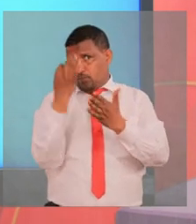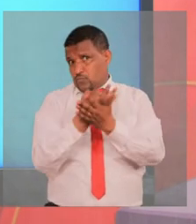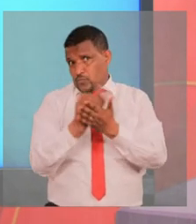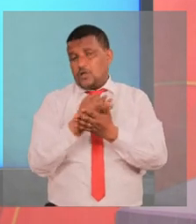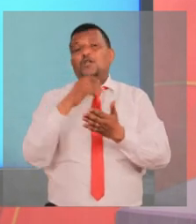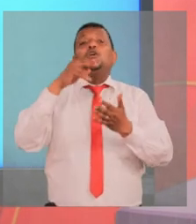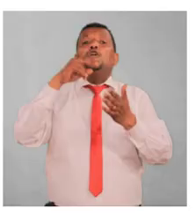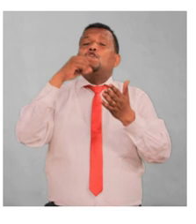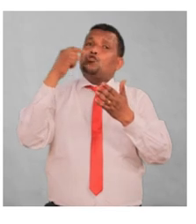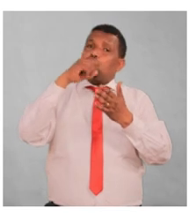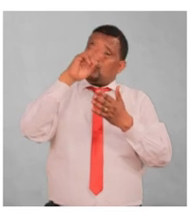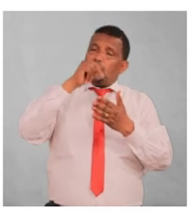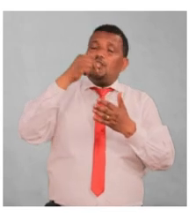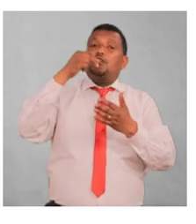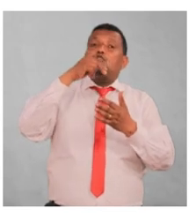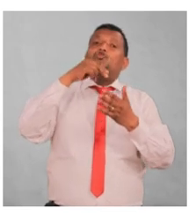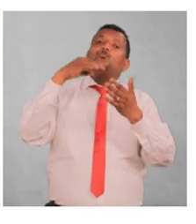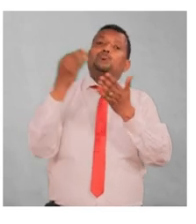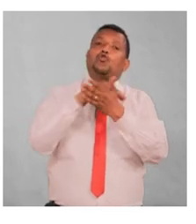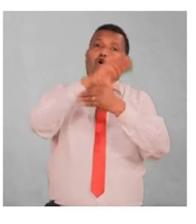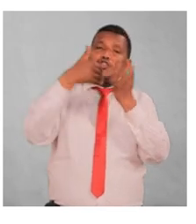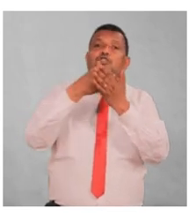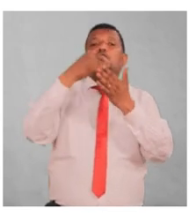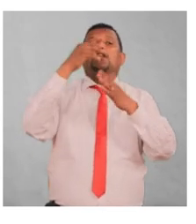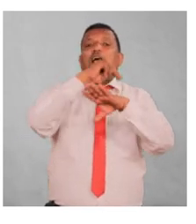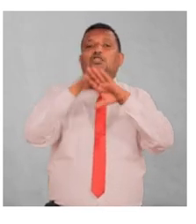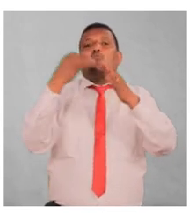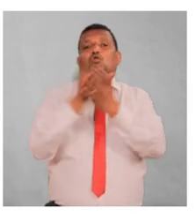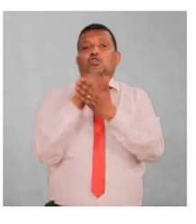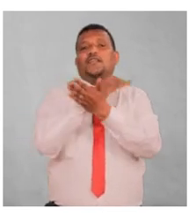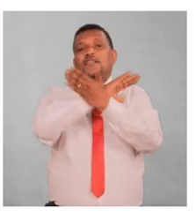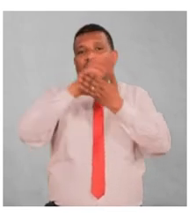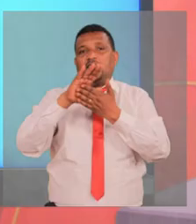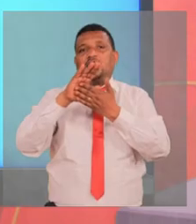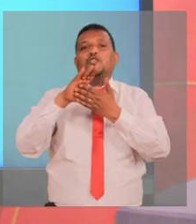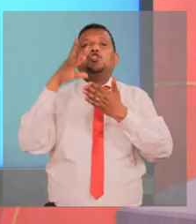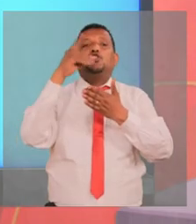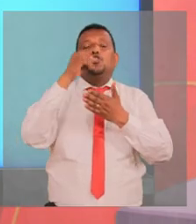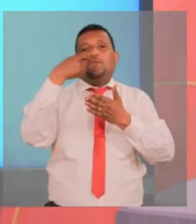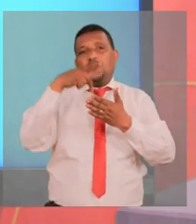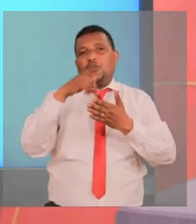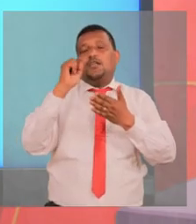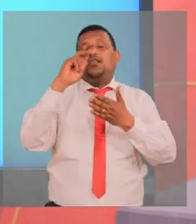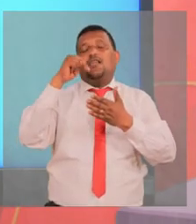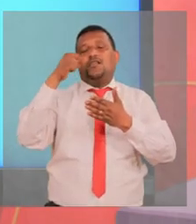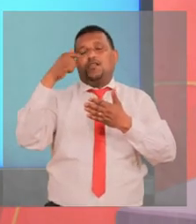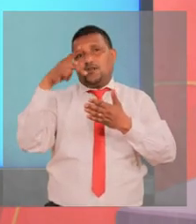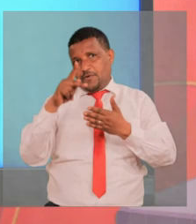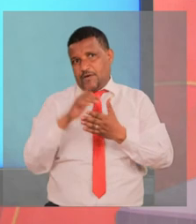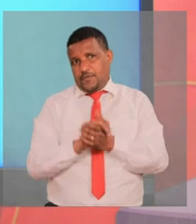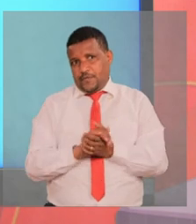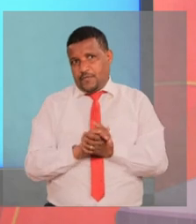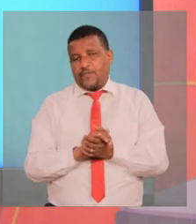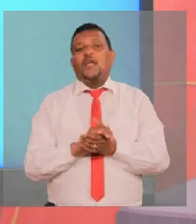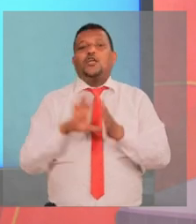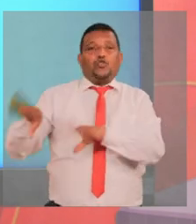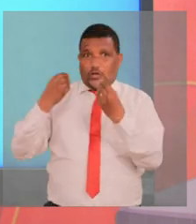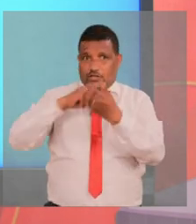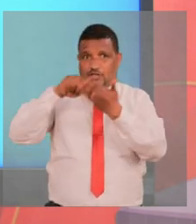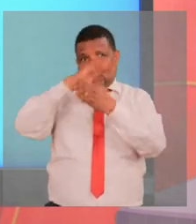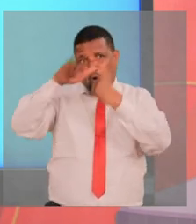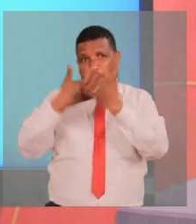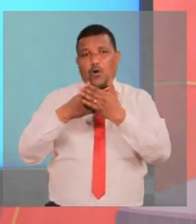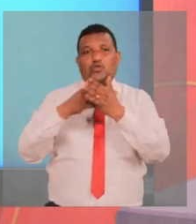जगदीश नेशनल प्रोडक्ट बने ऑटोमेटिक प्रोडक्ट्स एंड द नेशनल प्रोडूसर दिस इज और अबाउट